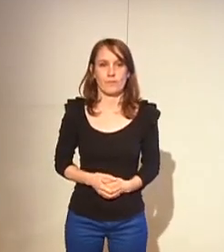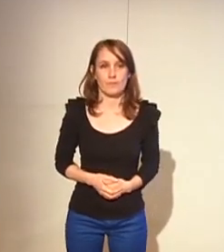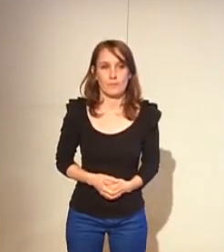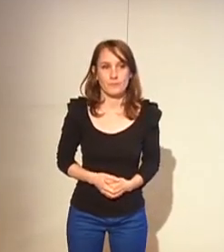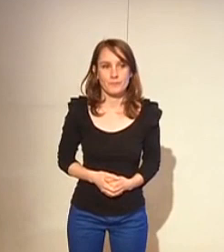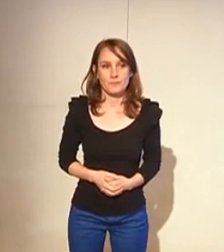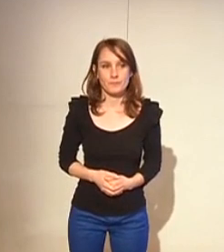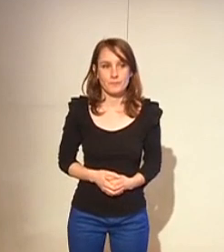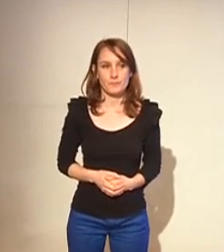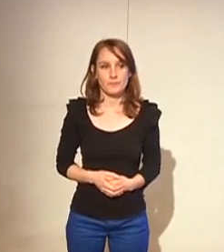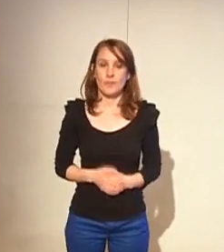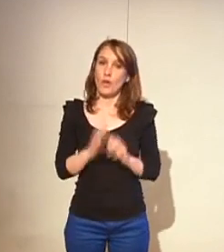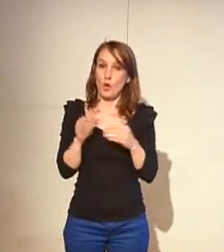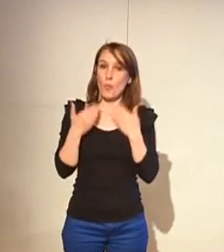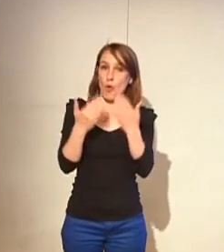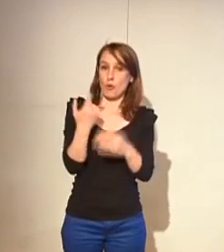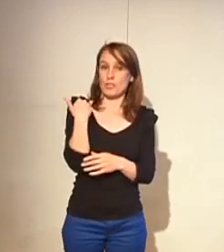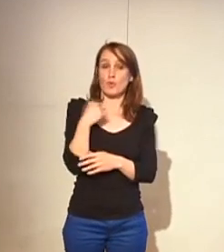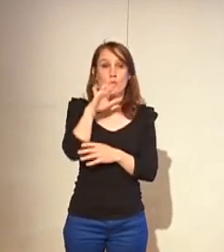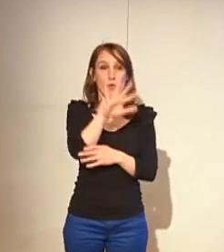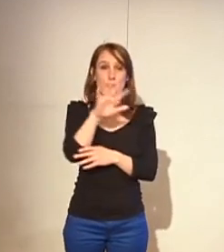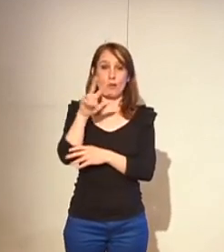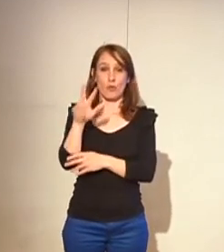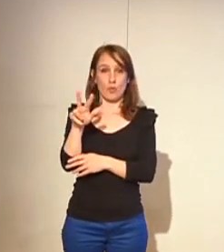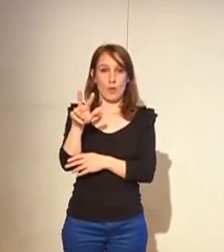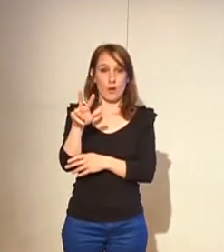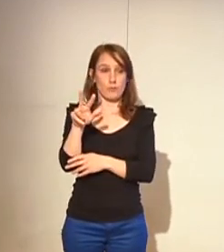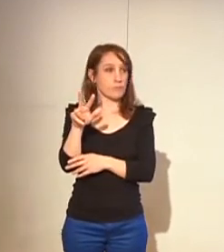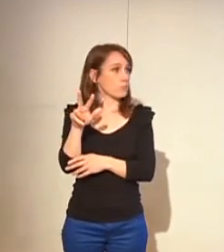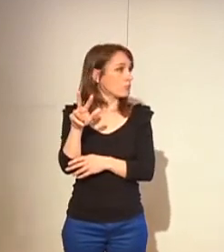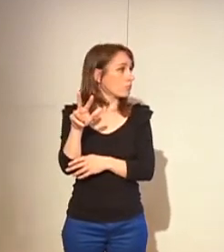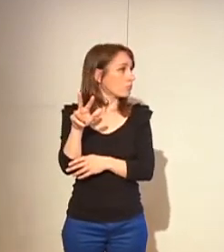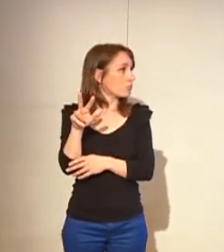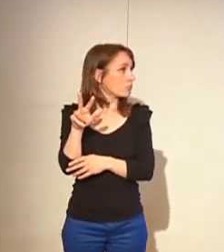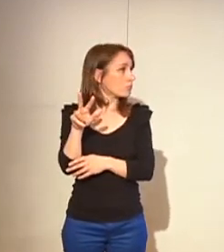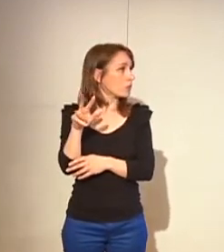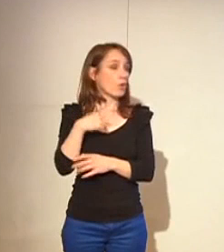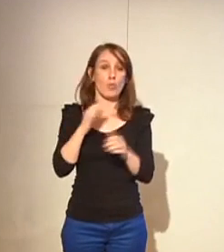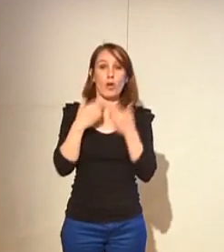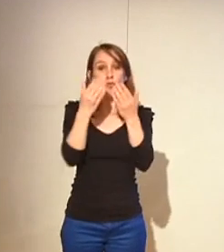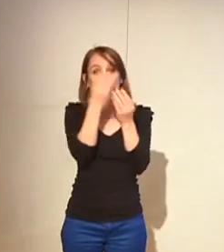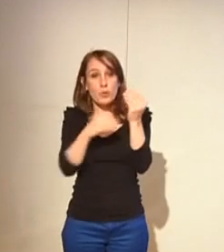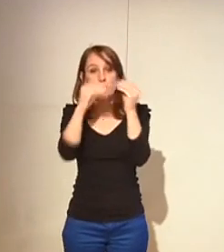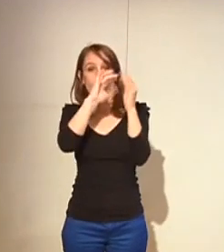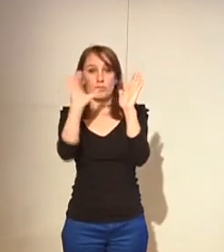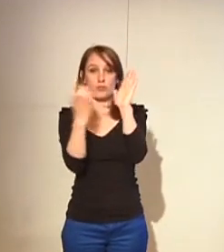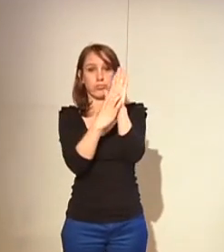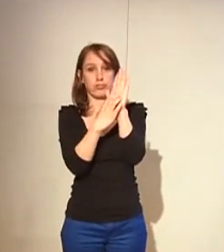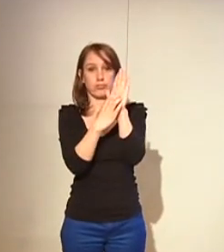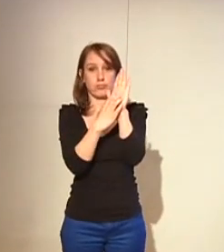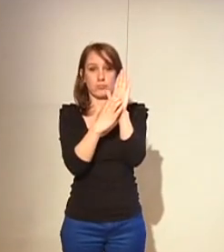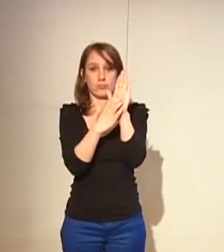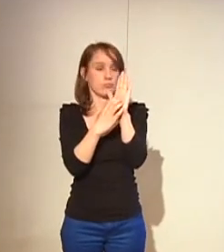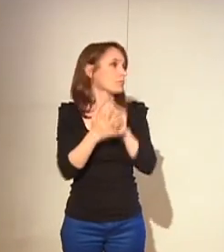53 pour laquel il y a un amendement que je vous propose dans